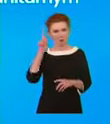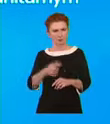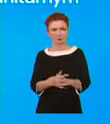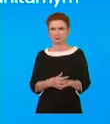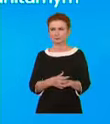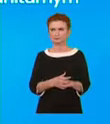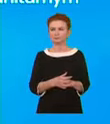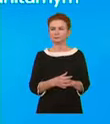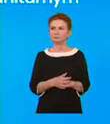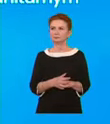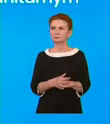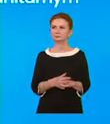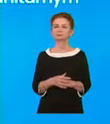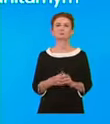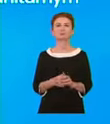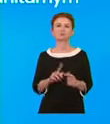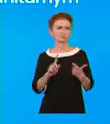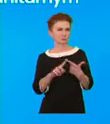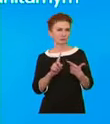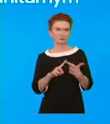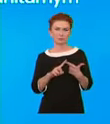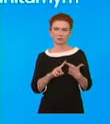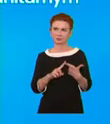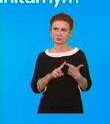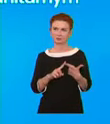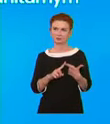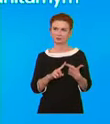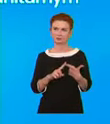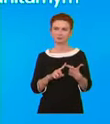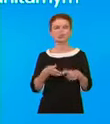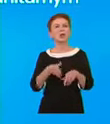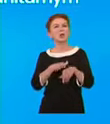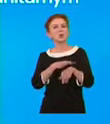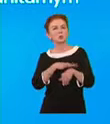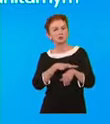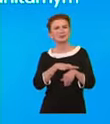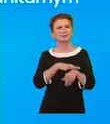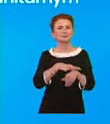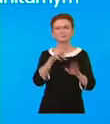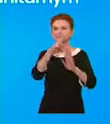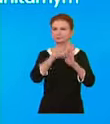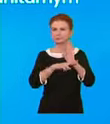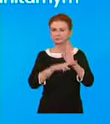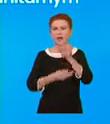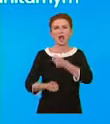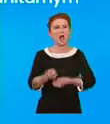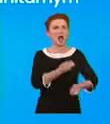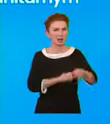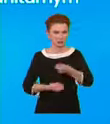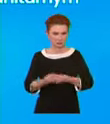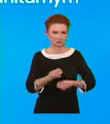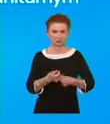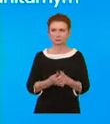do tego podchodzimy. Po drugie, złagodzone przepisy w handlu. Handel jest bardzo ważny.